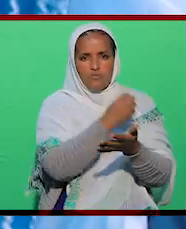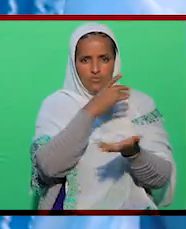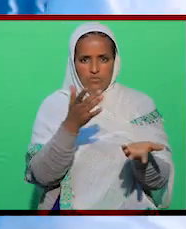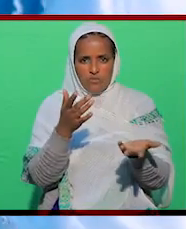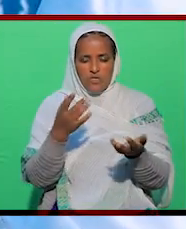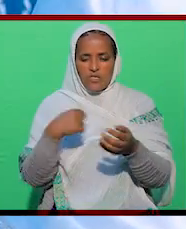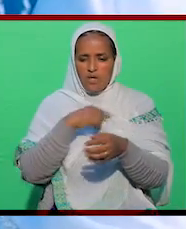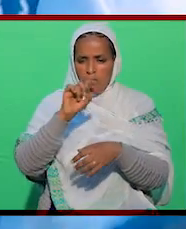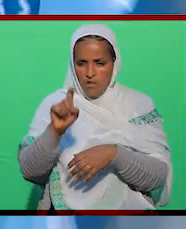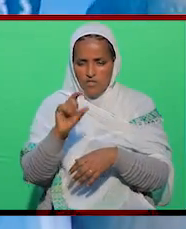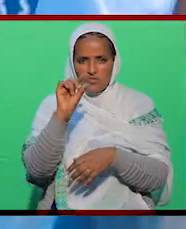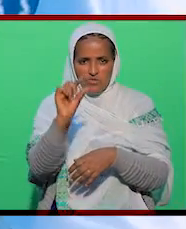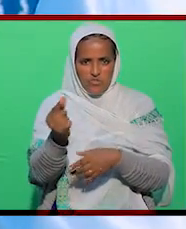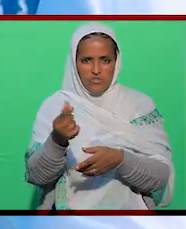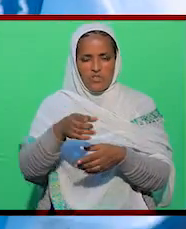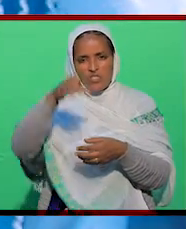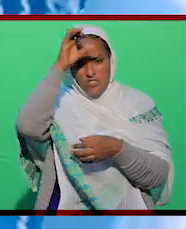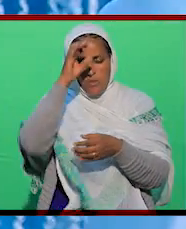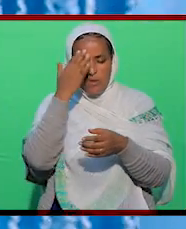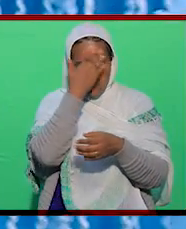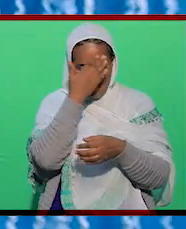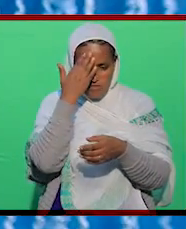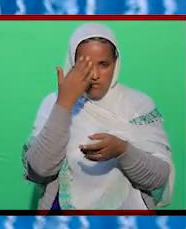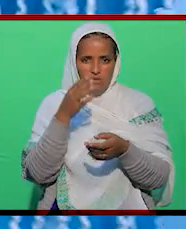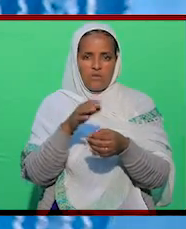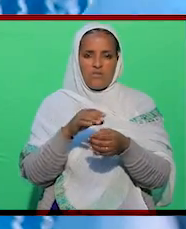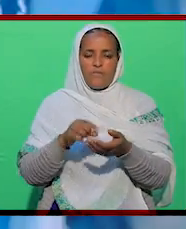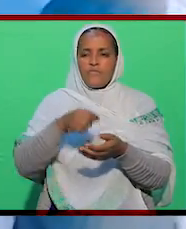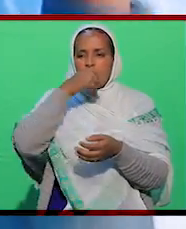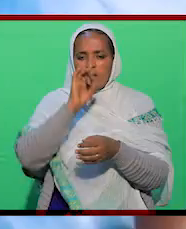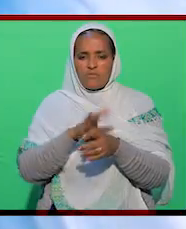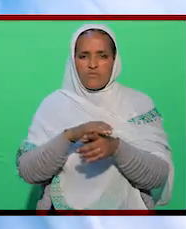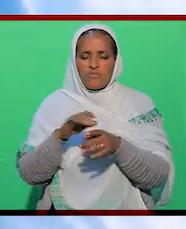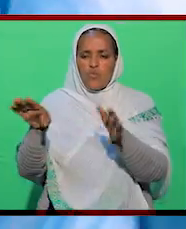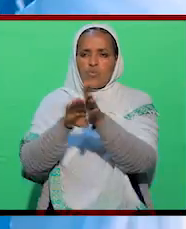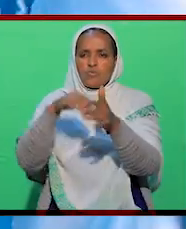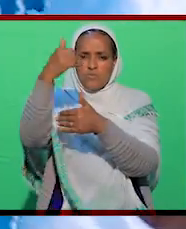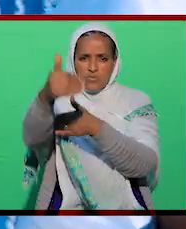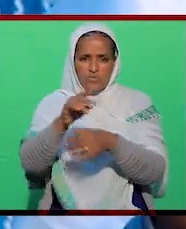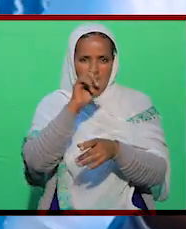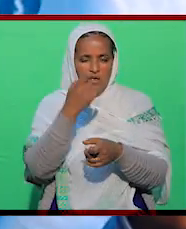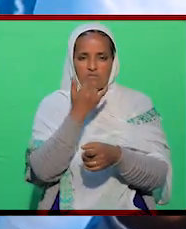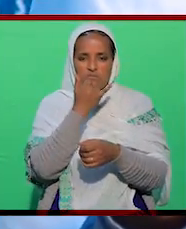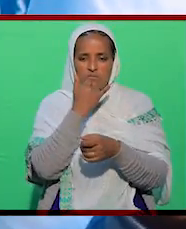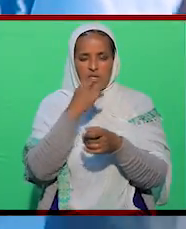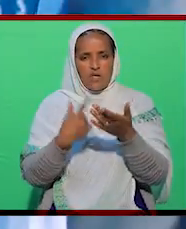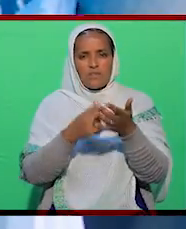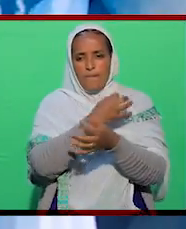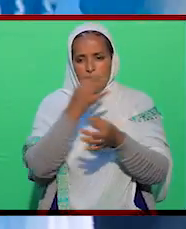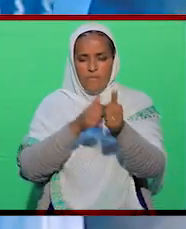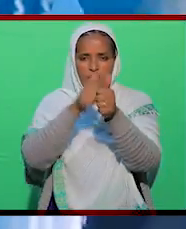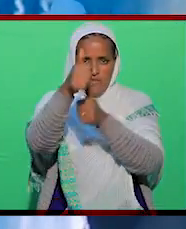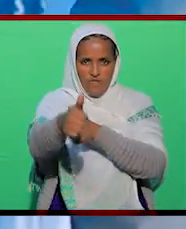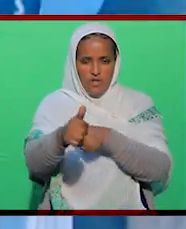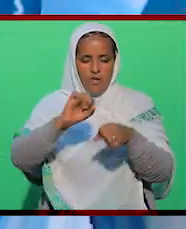አንጠመል ጥያቄዎቻችን ብዙ ጊዜ እኛ ጥቃቅን ናቸው ጠበል ግንባር ይቀባል አይቀባም የቅዳሴ ጠበል ምናምን ወንዝ ማያሻግሩ ጥያቄዎች ናቸው